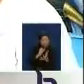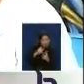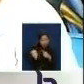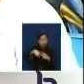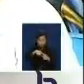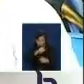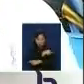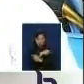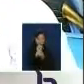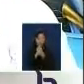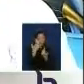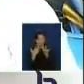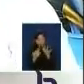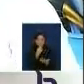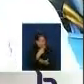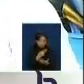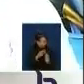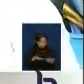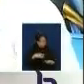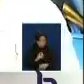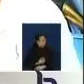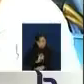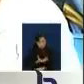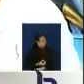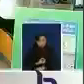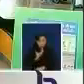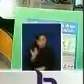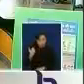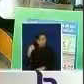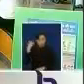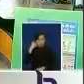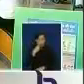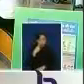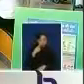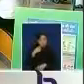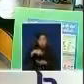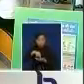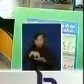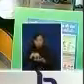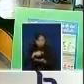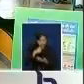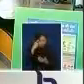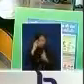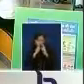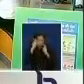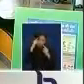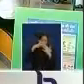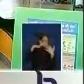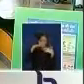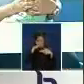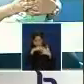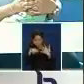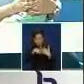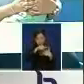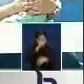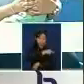นมากหรือดูรู้สึกว่าเด็กดูเหมือนพูดไม่รู้เรื่องทำตาของขวางเซ่ๆอย่างเงี้ยนะคะไอ้แบบนี้ต้องระวังซึ่งโรคนี้เนี่ยการจะ